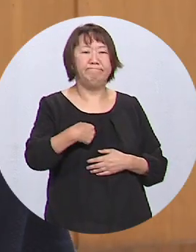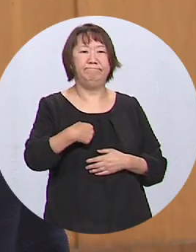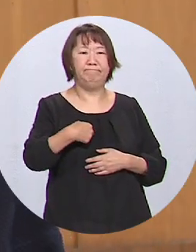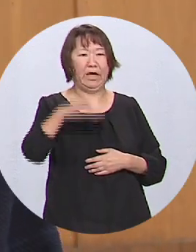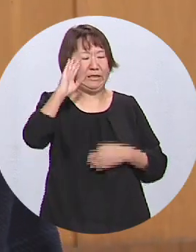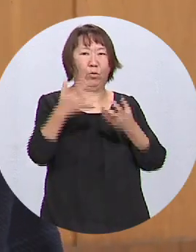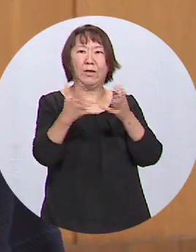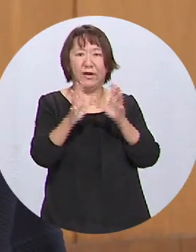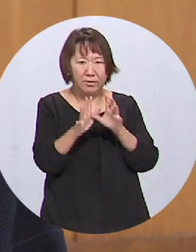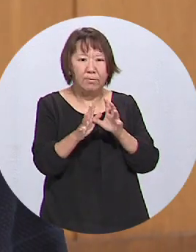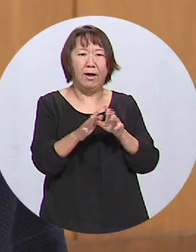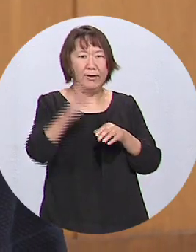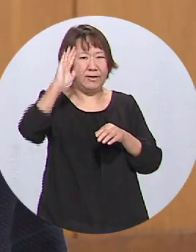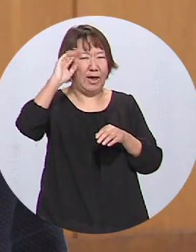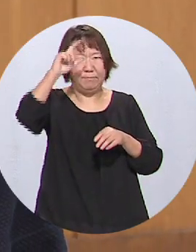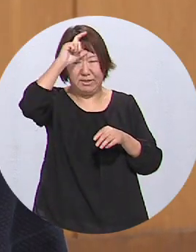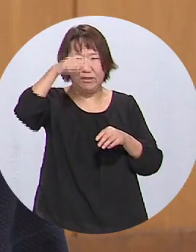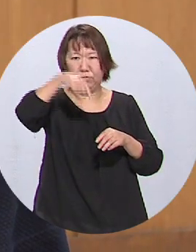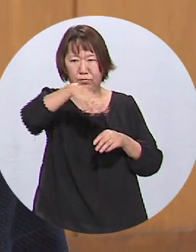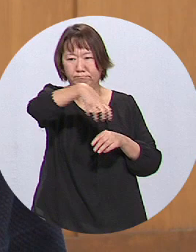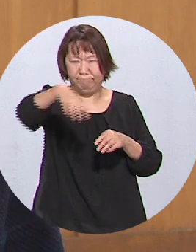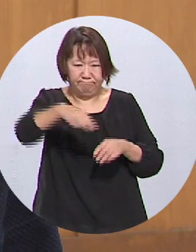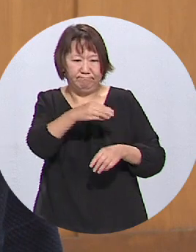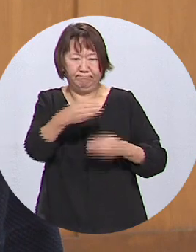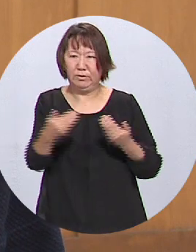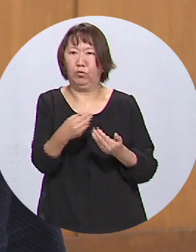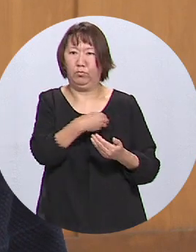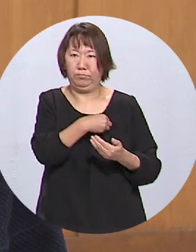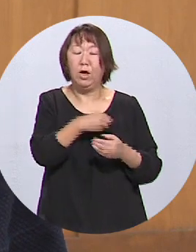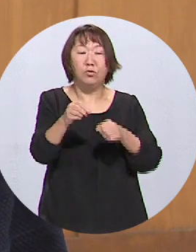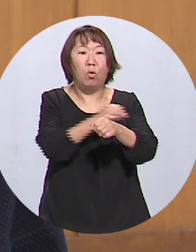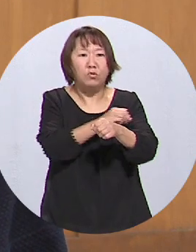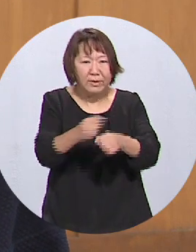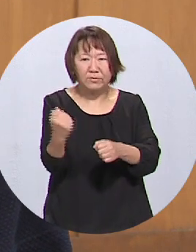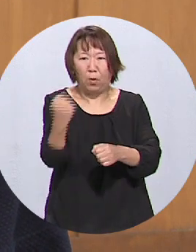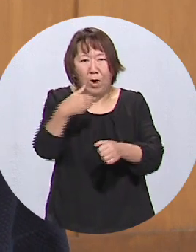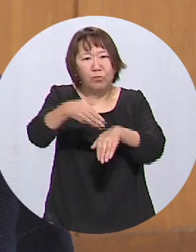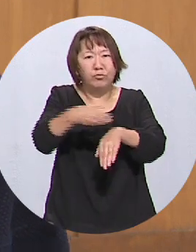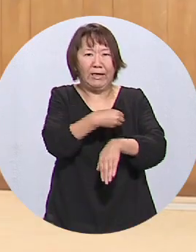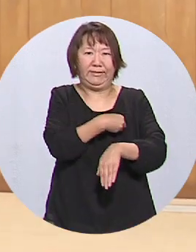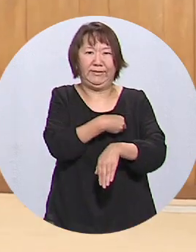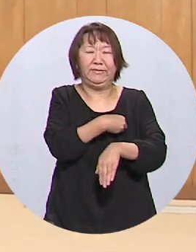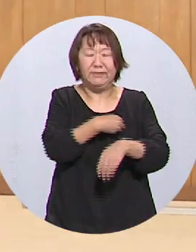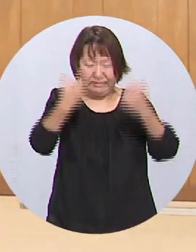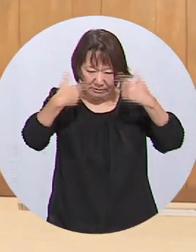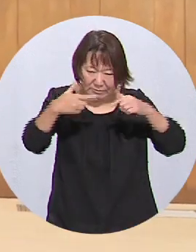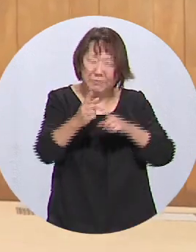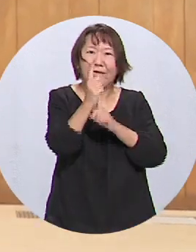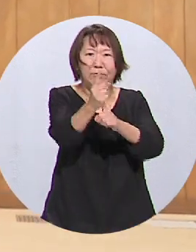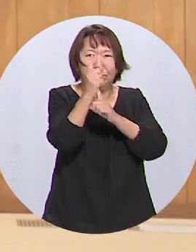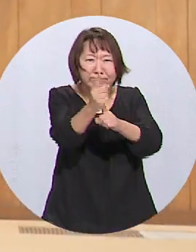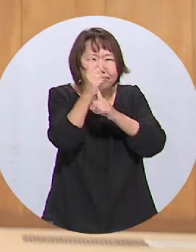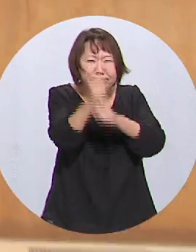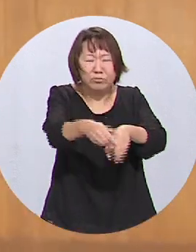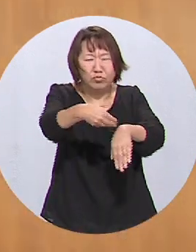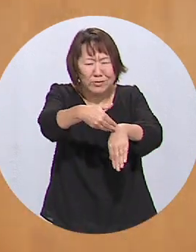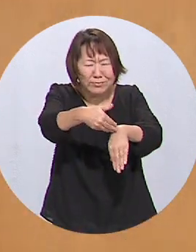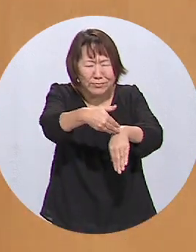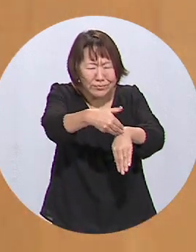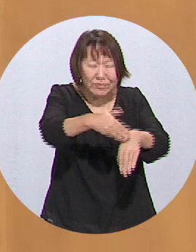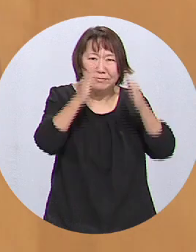には各種警備出動に従事する傍ら、剣道特別強化訓練員として日々剣道の訓練に励